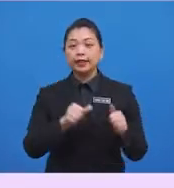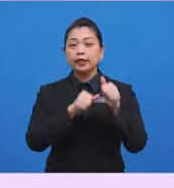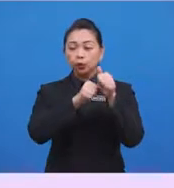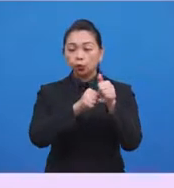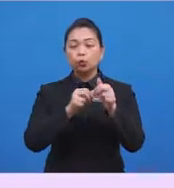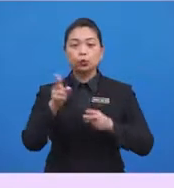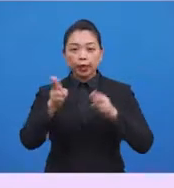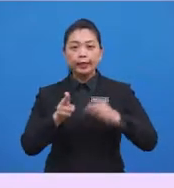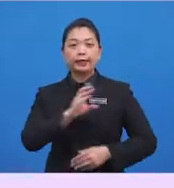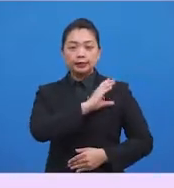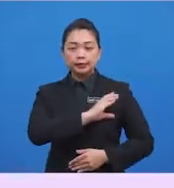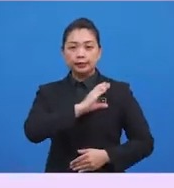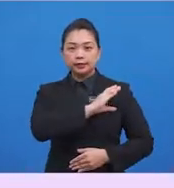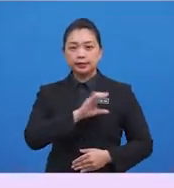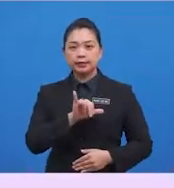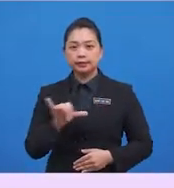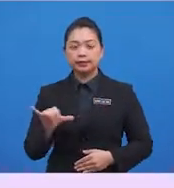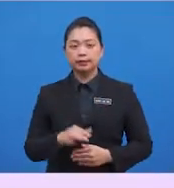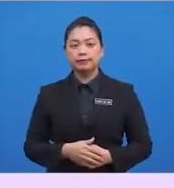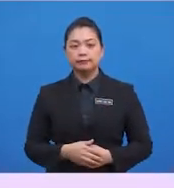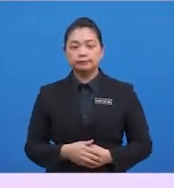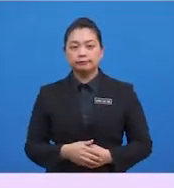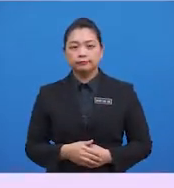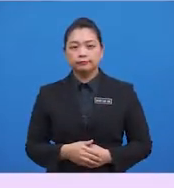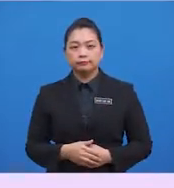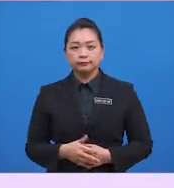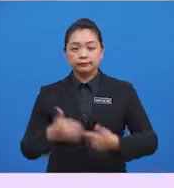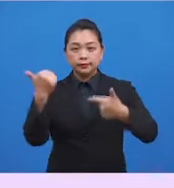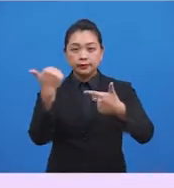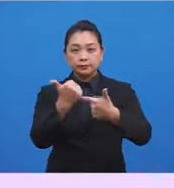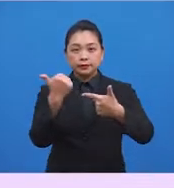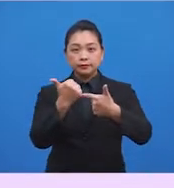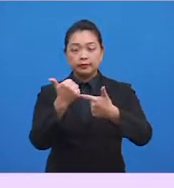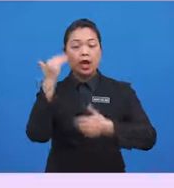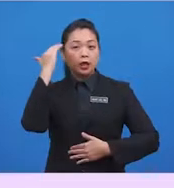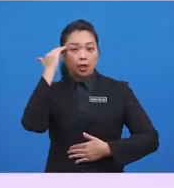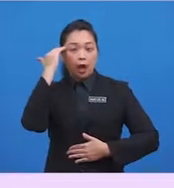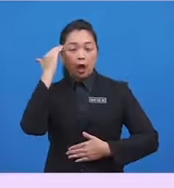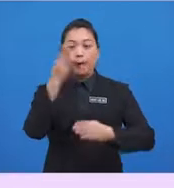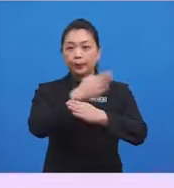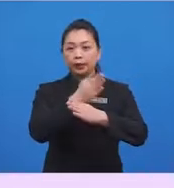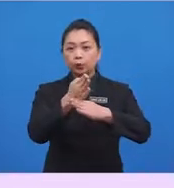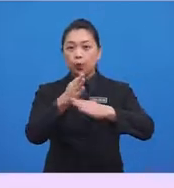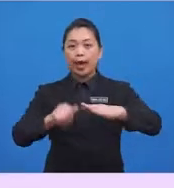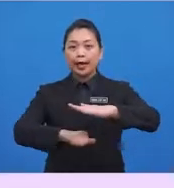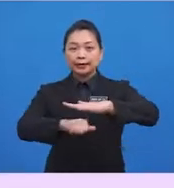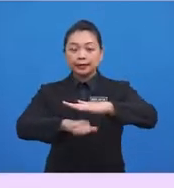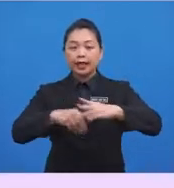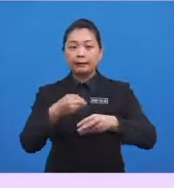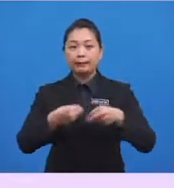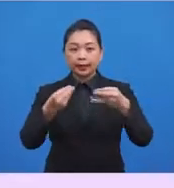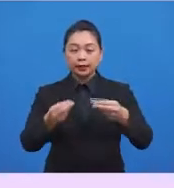huraian ciri-cirinya. Kedua, mengenal pasti bentuk asas bagi bentuk 3